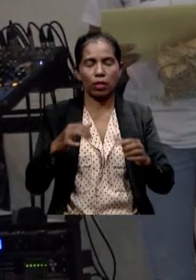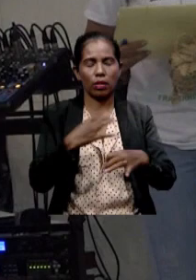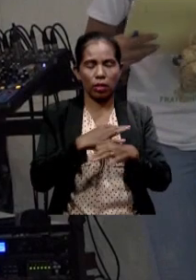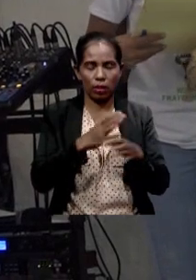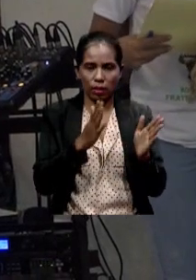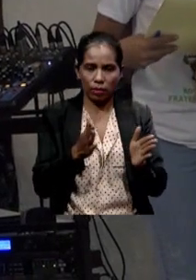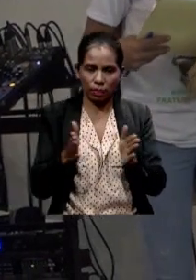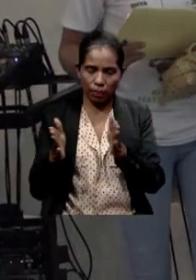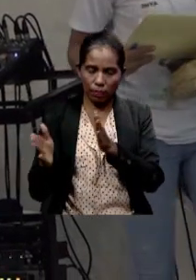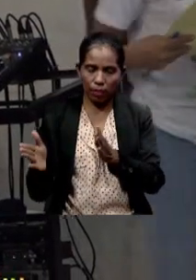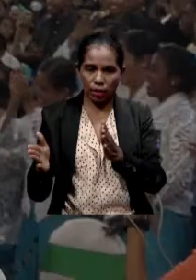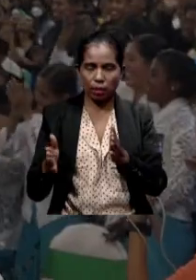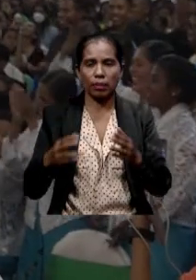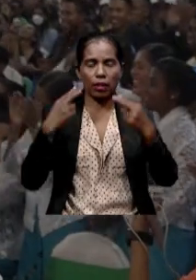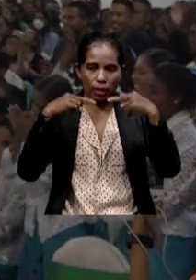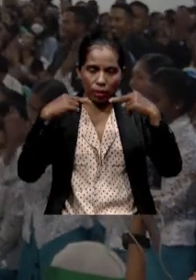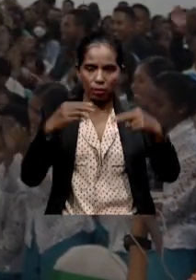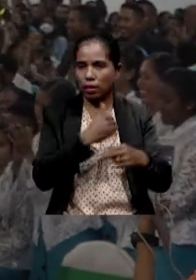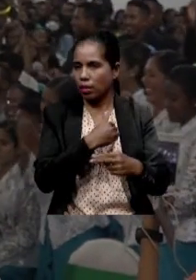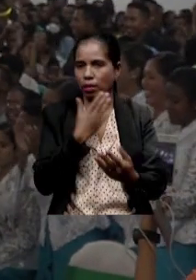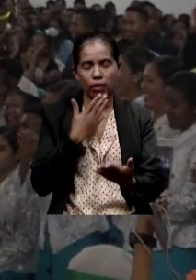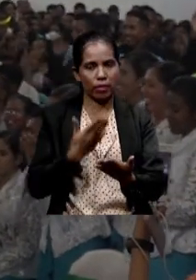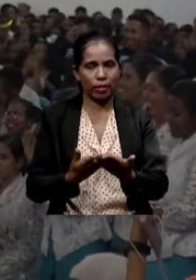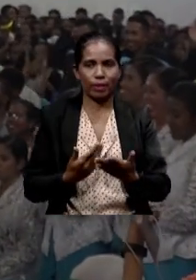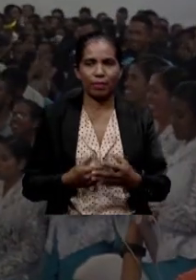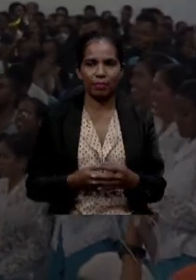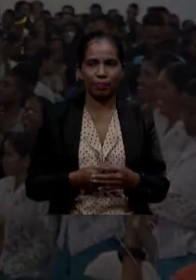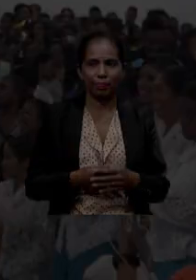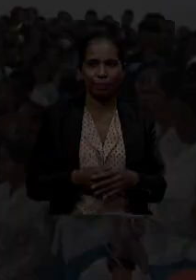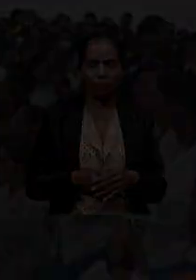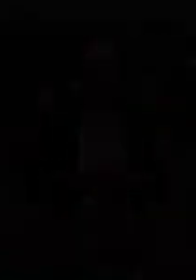performa neve Sidauk Diak. Jimmy Fernandes, Juvel da Costa, GMN.